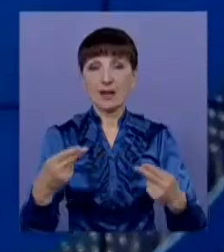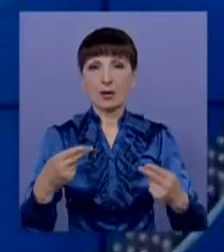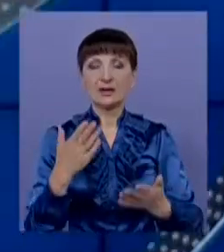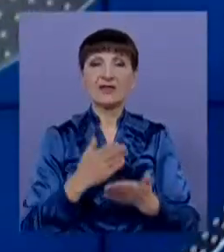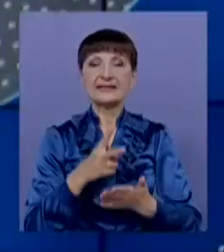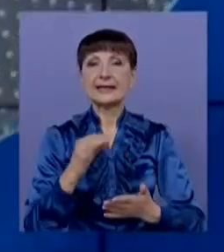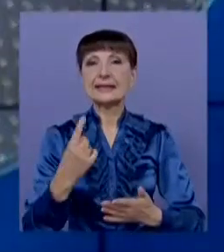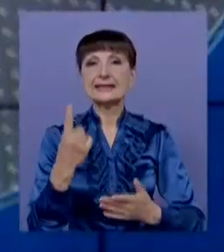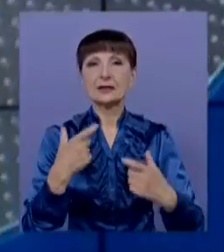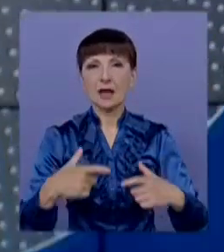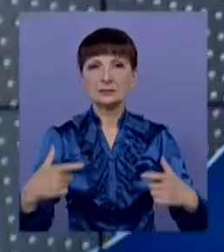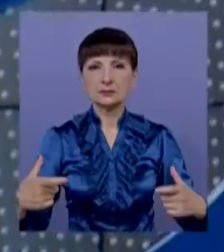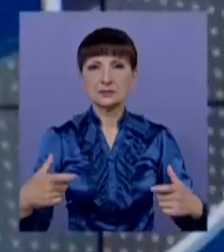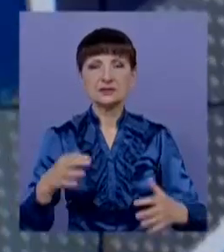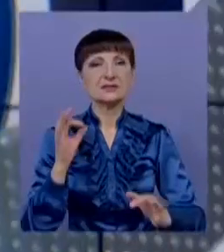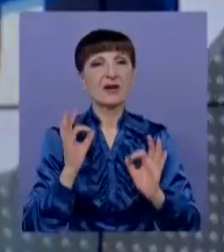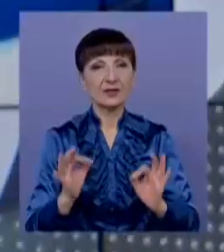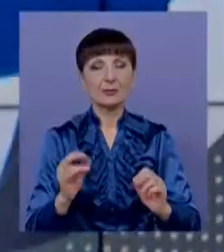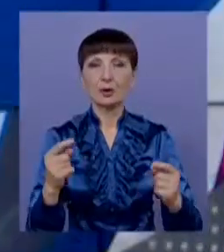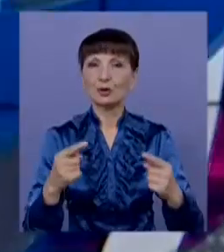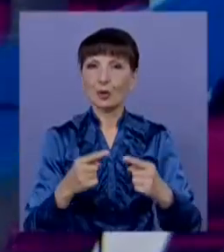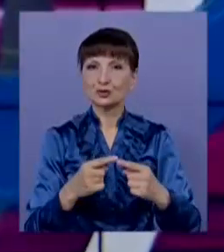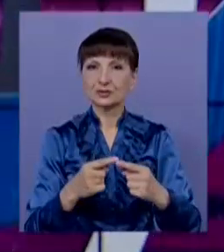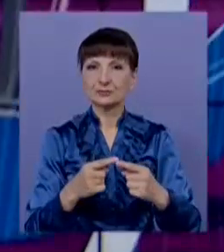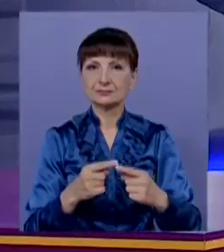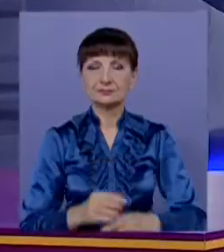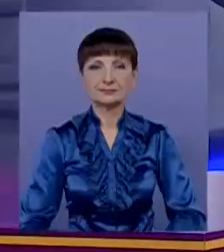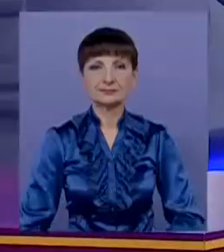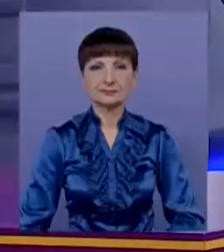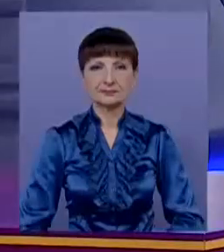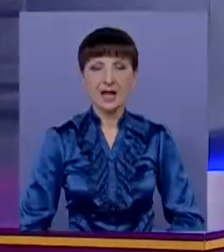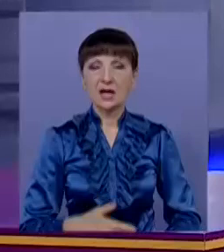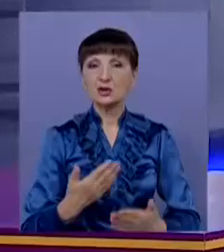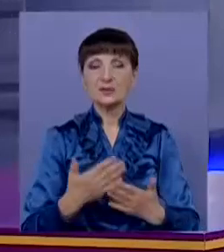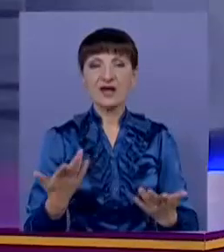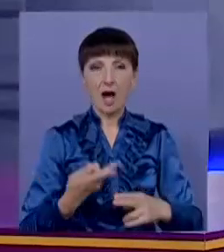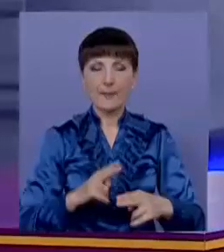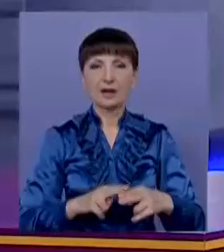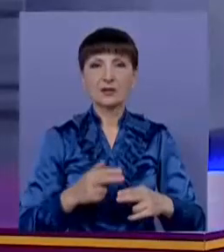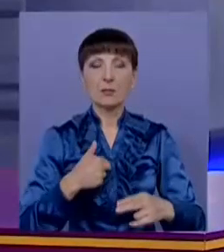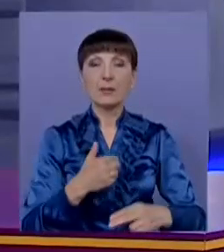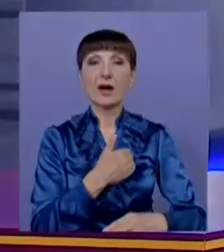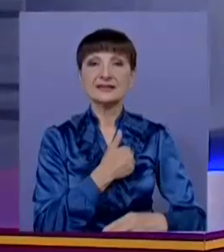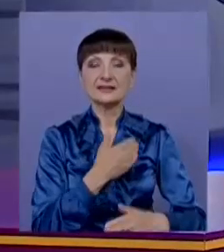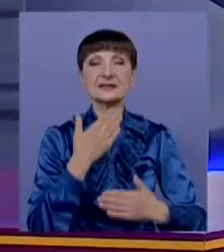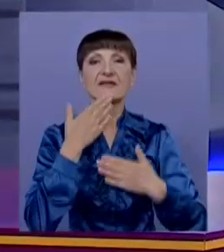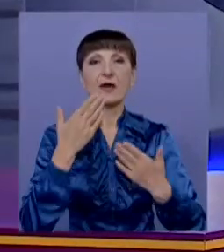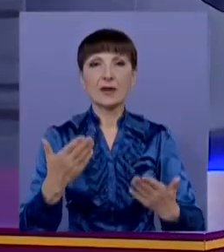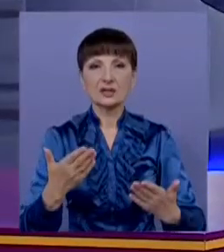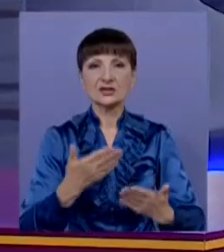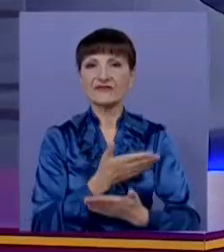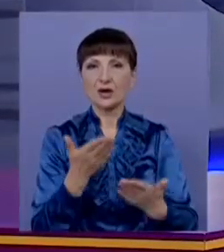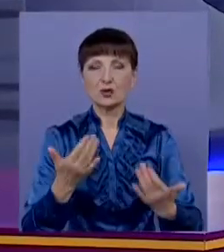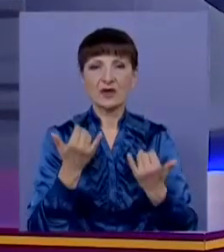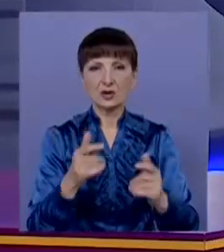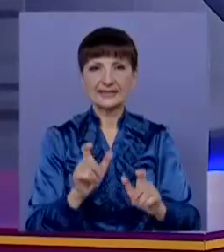ли единое национальное тестирование справедливым и точным мерилом обучения? Собственно, именно об этом мне бы хотелось расспросить вас,